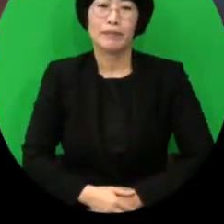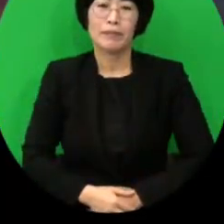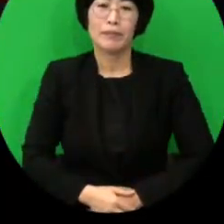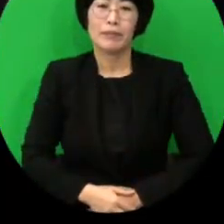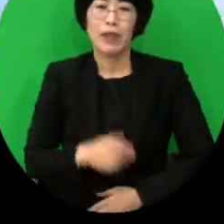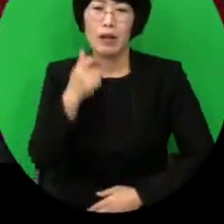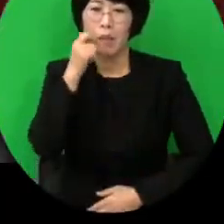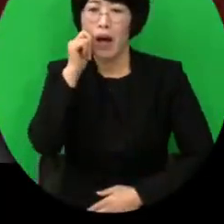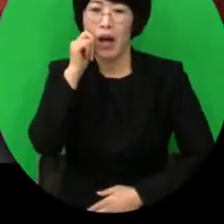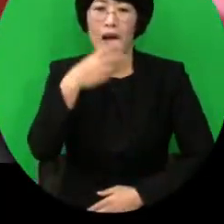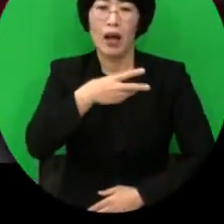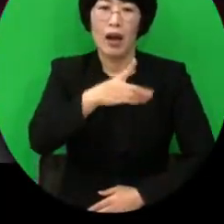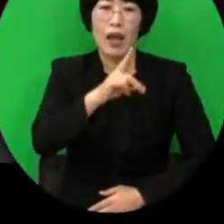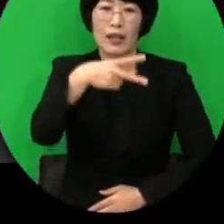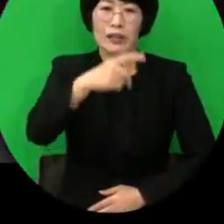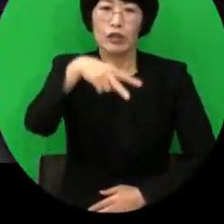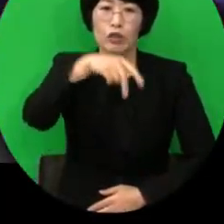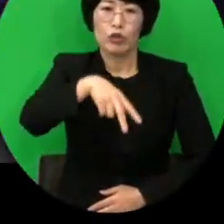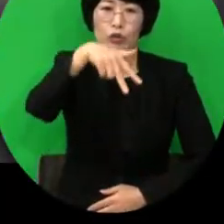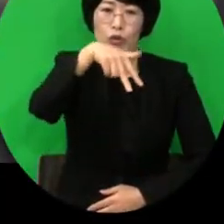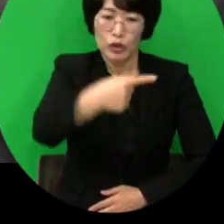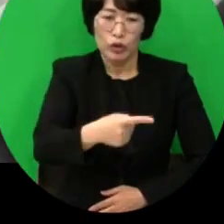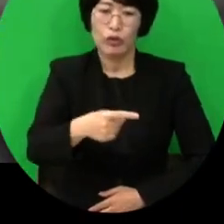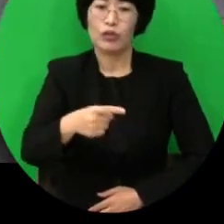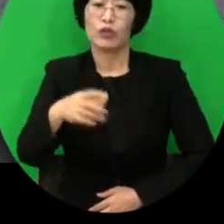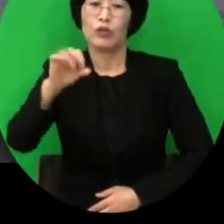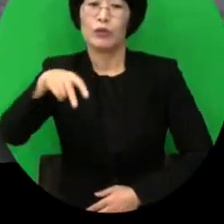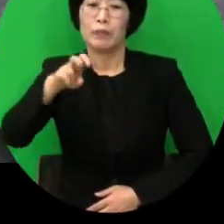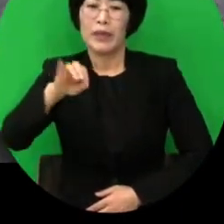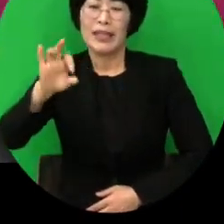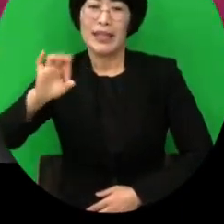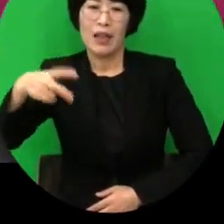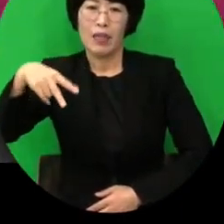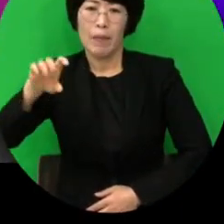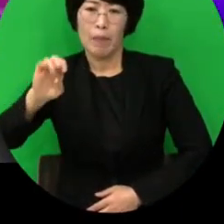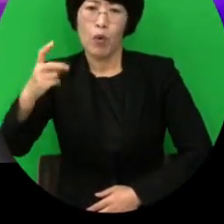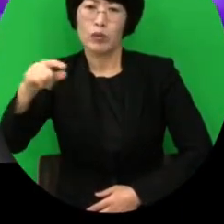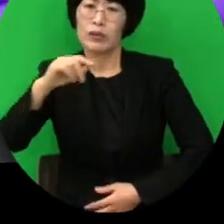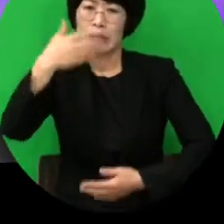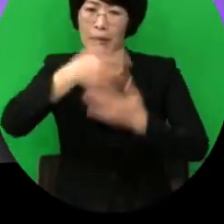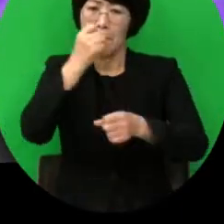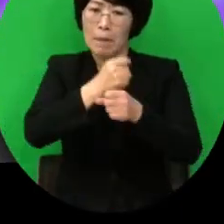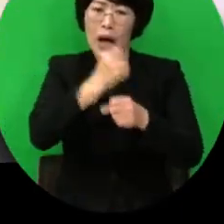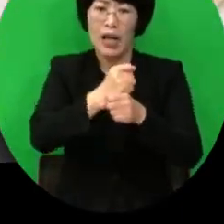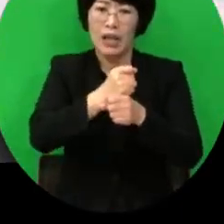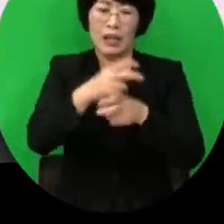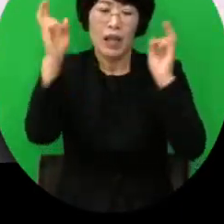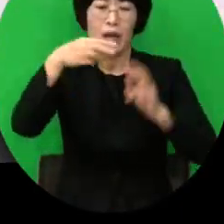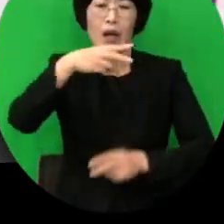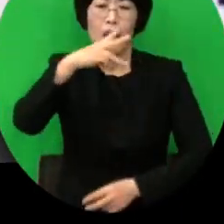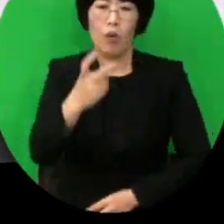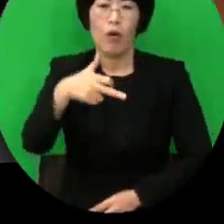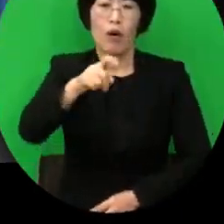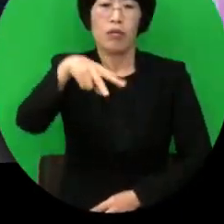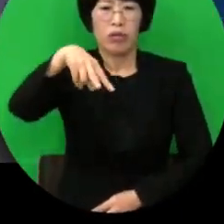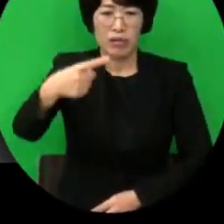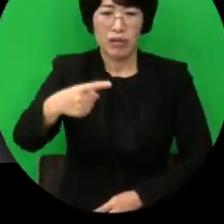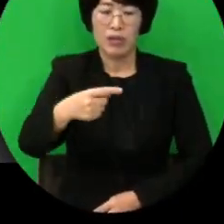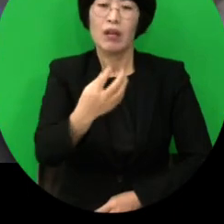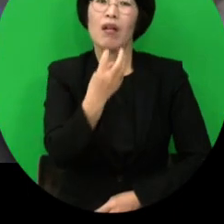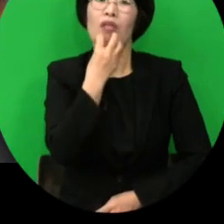인기 애니메이션 레드슈즈와 유미의 세포들 제작사로 알려진 문화 콘텐츠 기업 로커스.